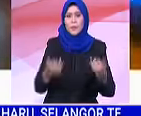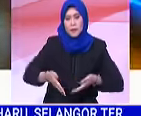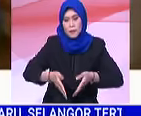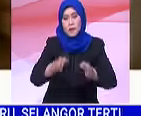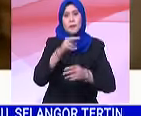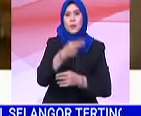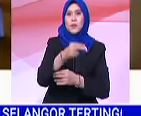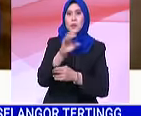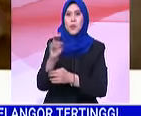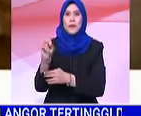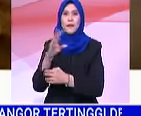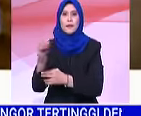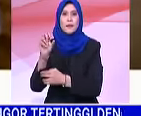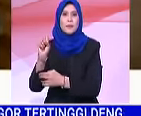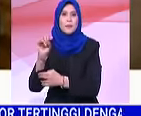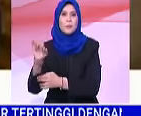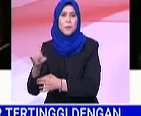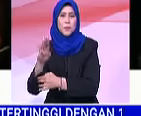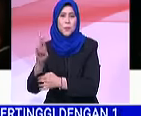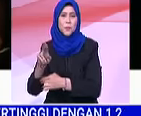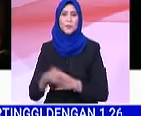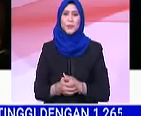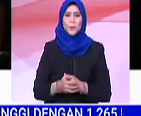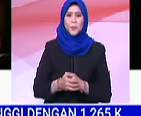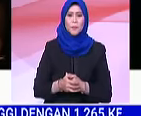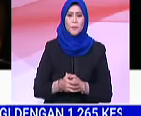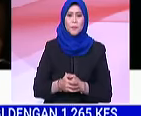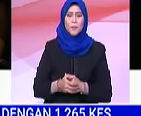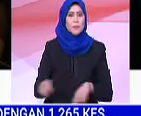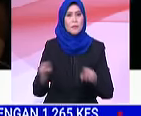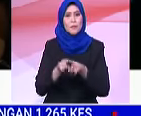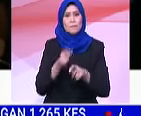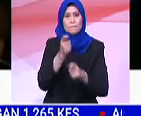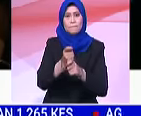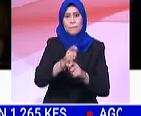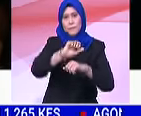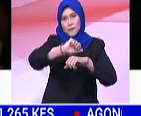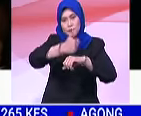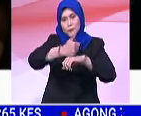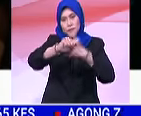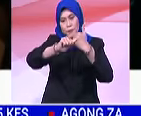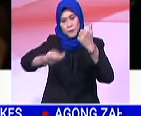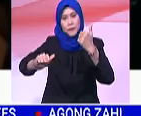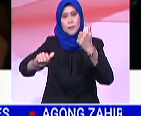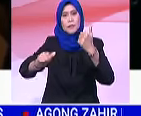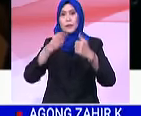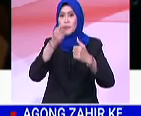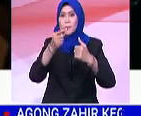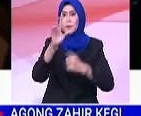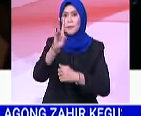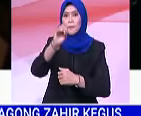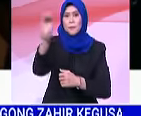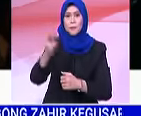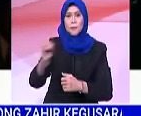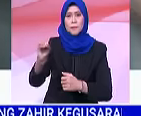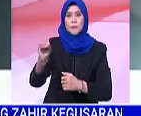dan Jalan Sibiu. Seperti mana telah ditetapkan oleh Jawatankuasa Bencana Bahagian, 70%